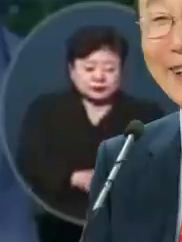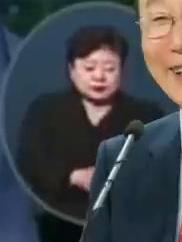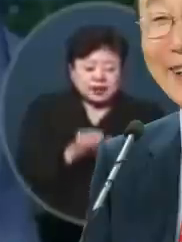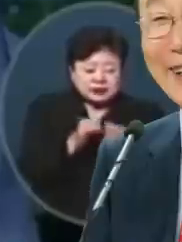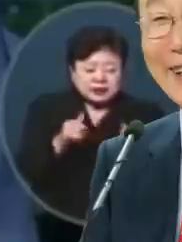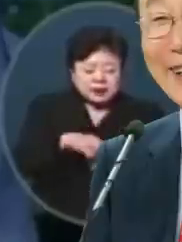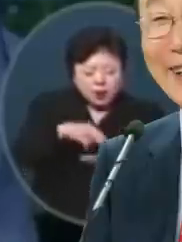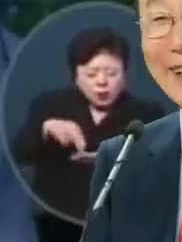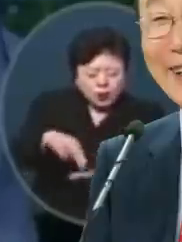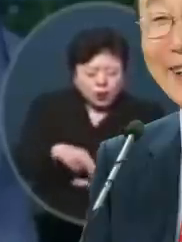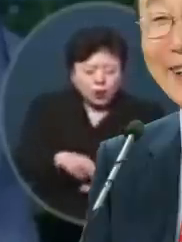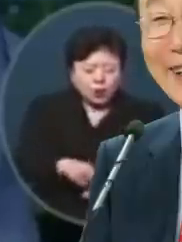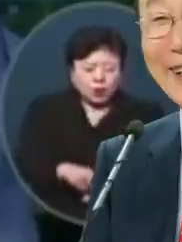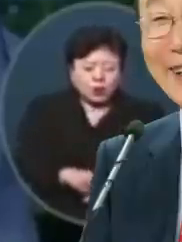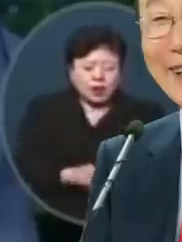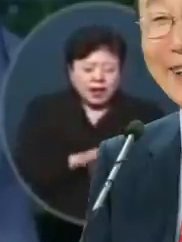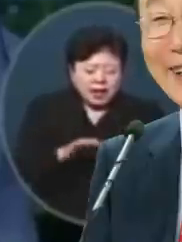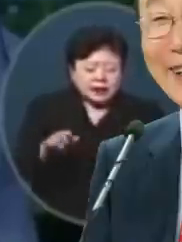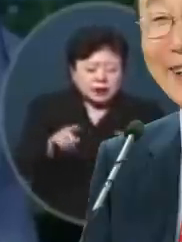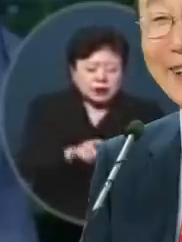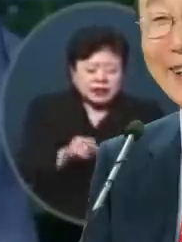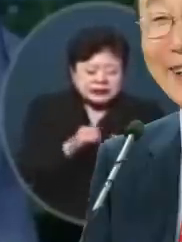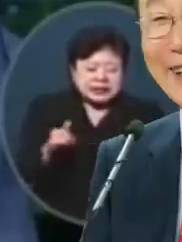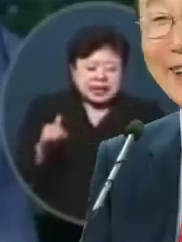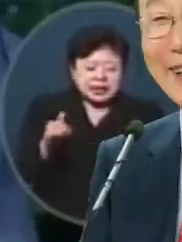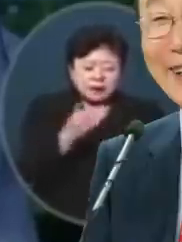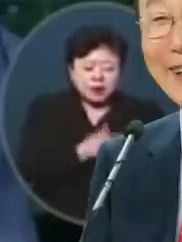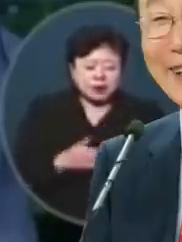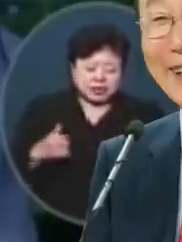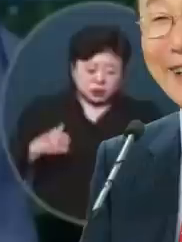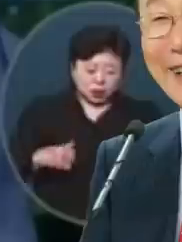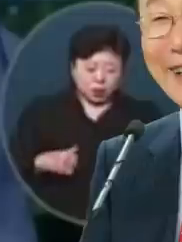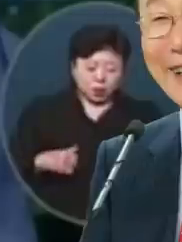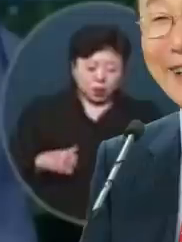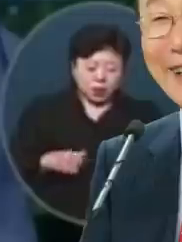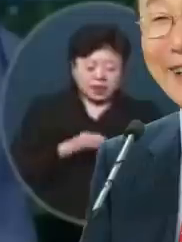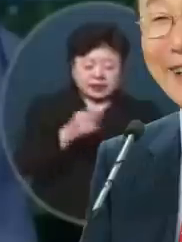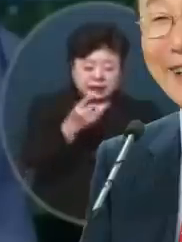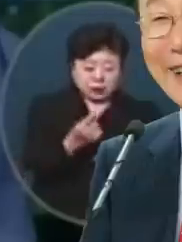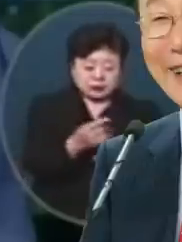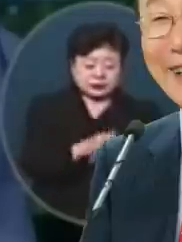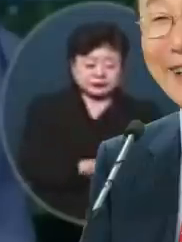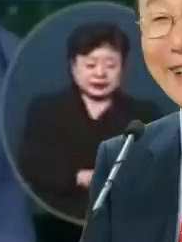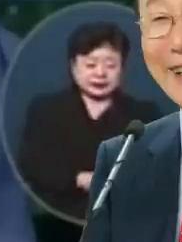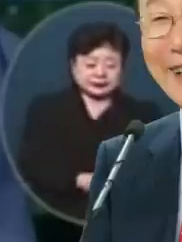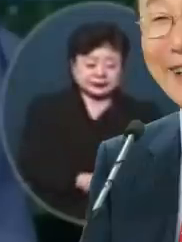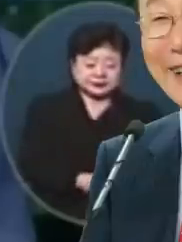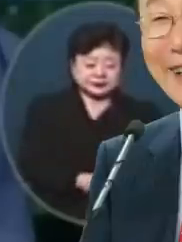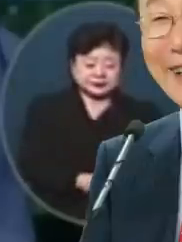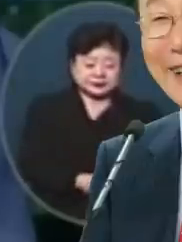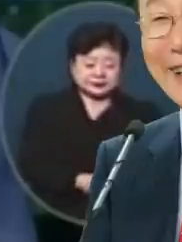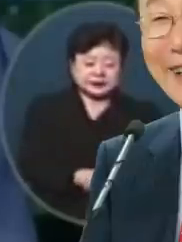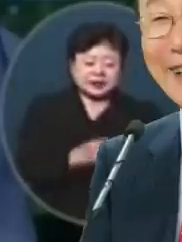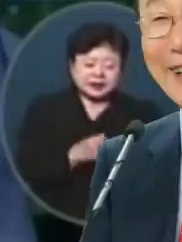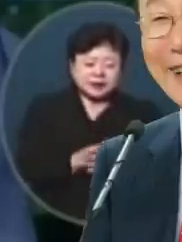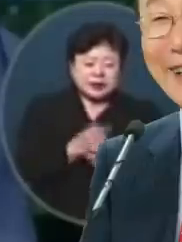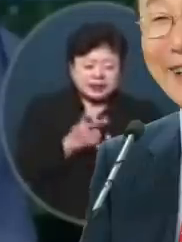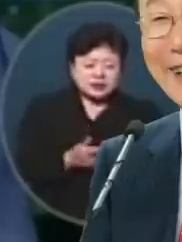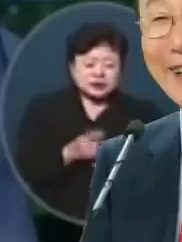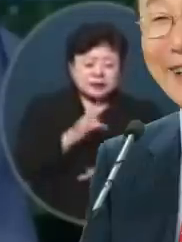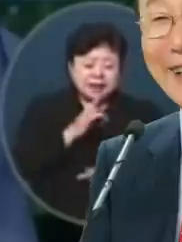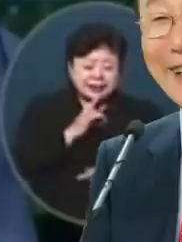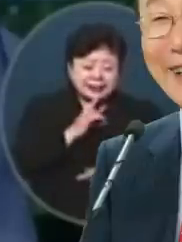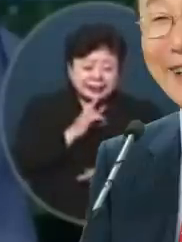인간의 고독을 메워주기 위해서 사람의 몸을 쓰고 이 땅에 오신 것입니다. 그렇기 때문에 예수님만이